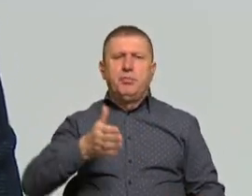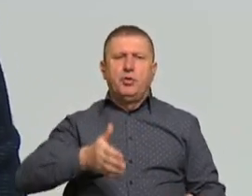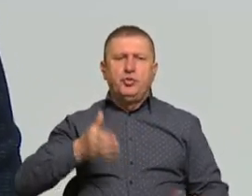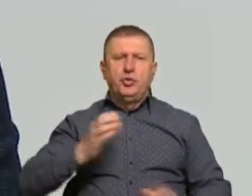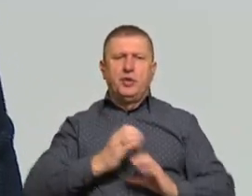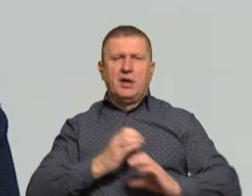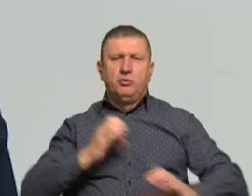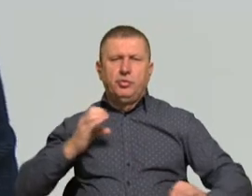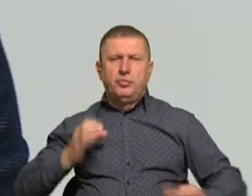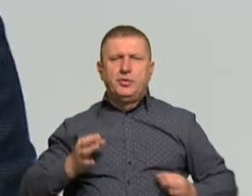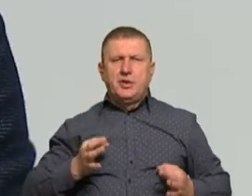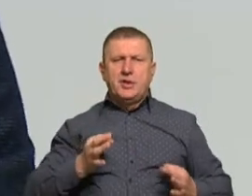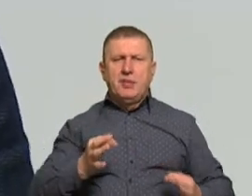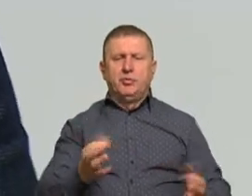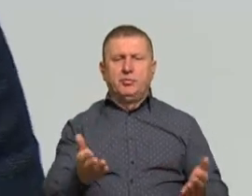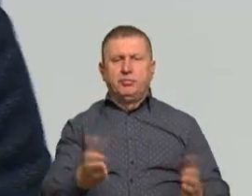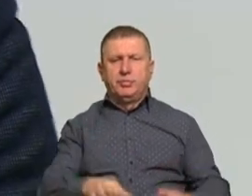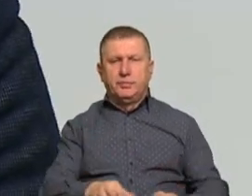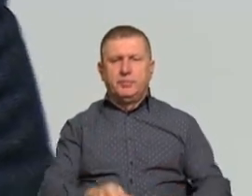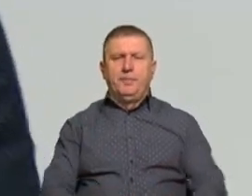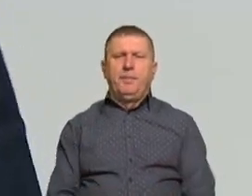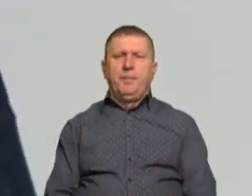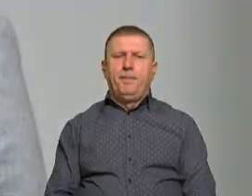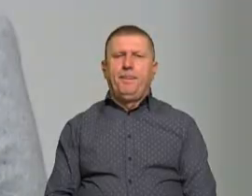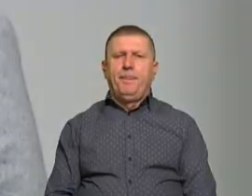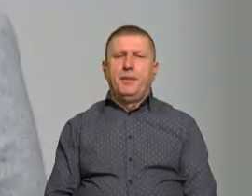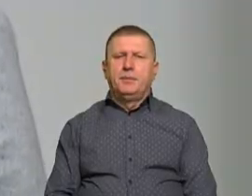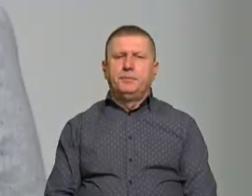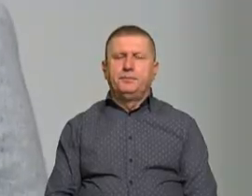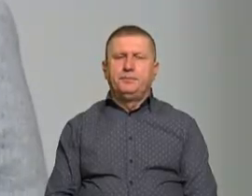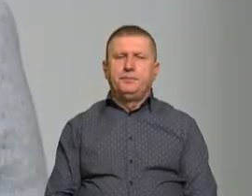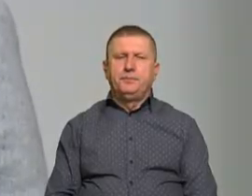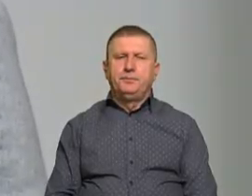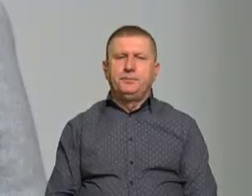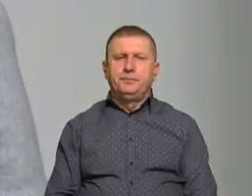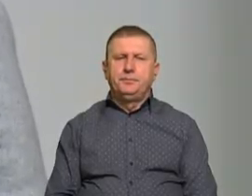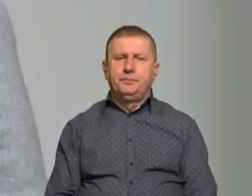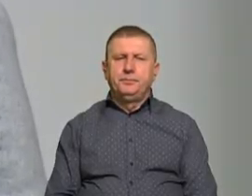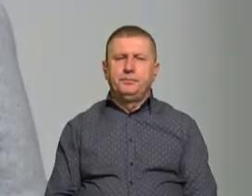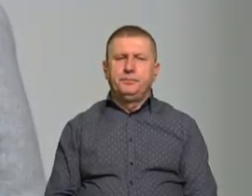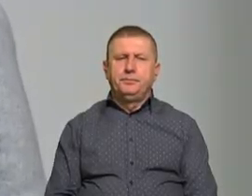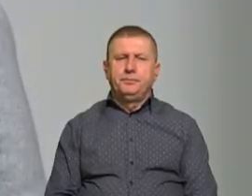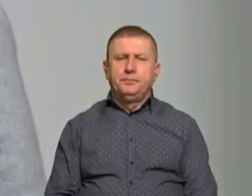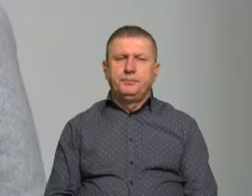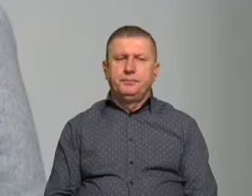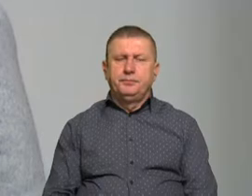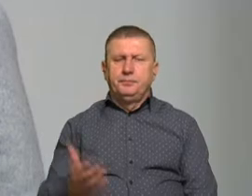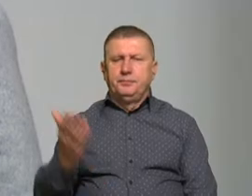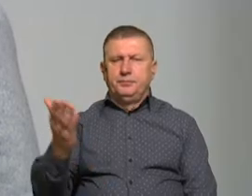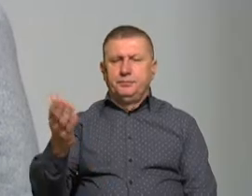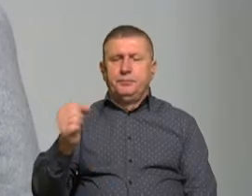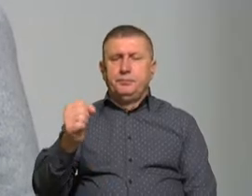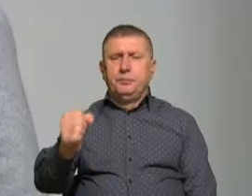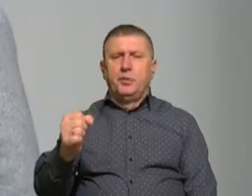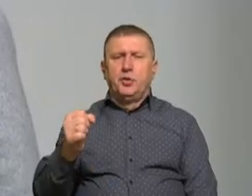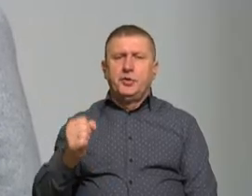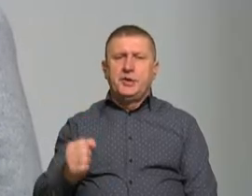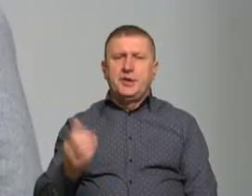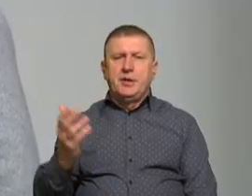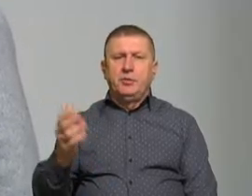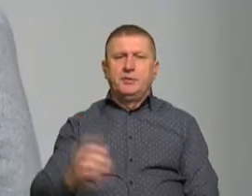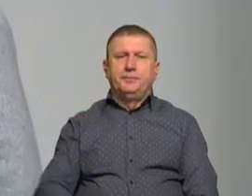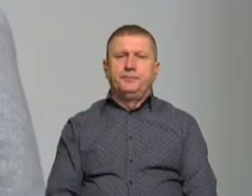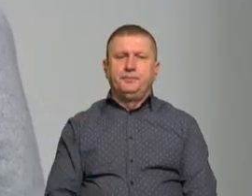transport samochodowy. Trzeba stawiać na różne formy transportu. Bardzo dziękuję. Panie pośle, bardzo proszę opowiedzieć o swojej